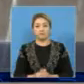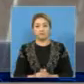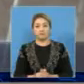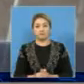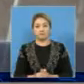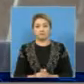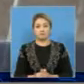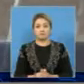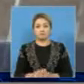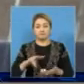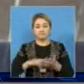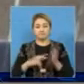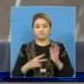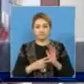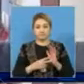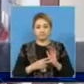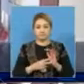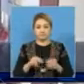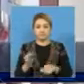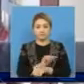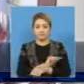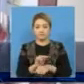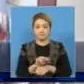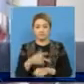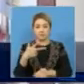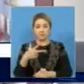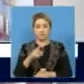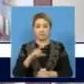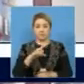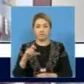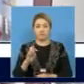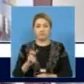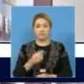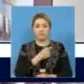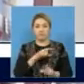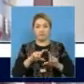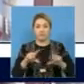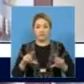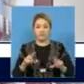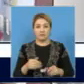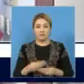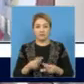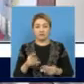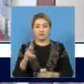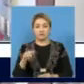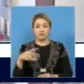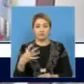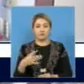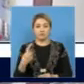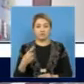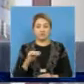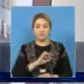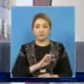районов. Планируется капитальный ремонт 3-этажного здания поликлиники. Выделено 141 миллион